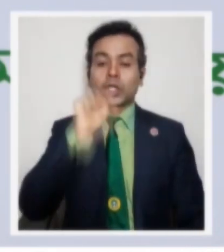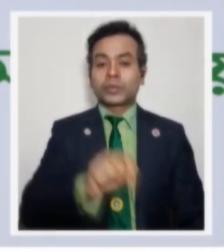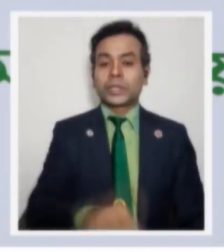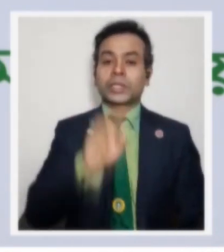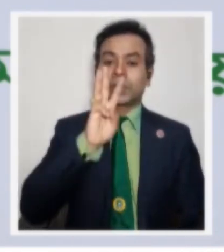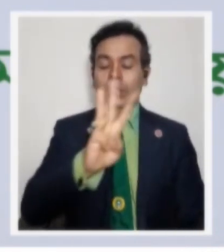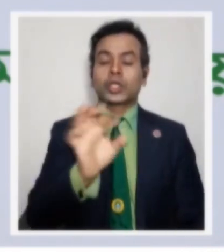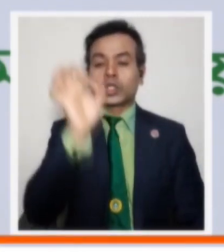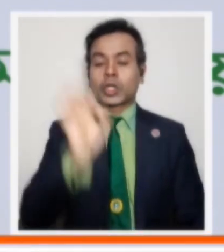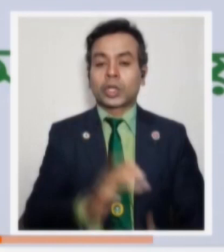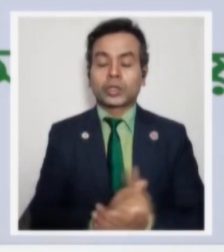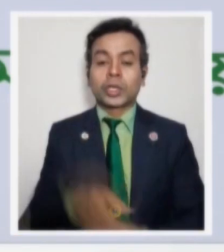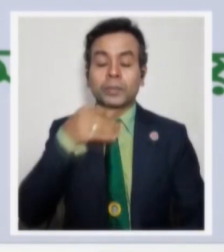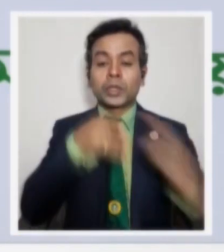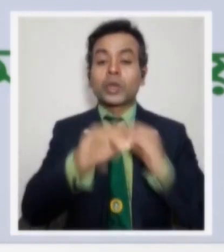77.06% এবং নারী